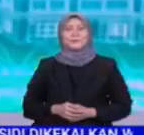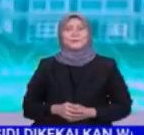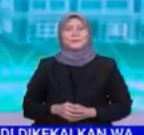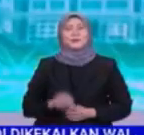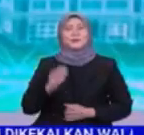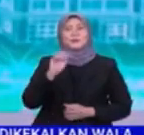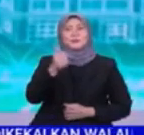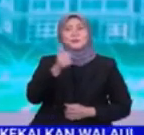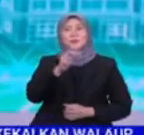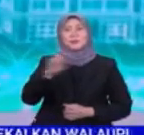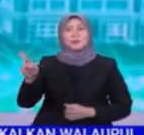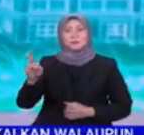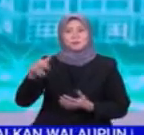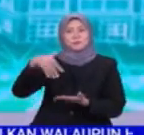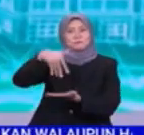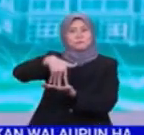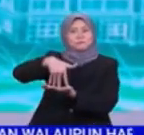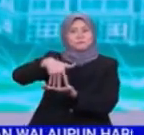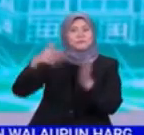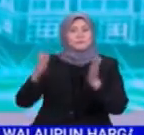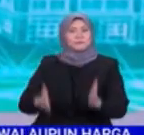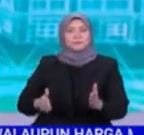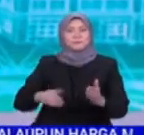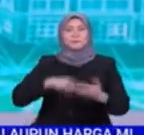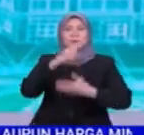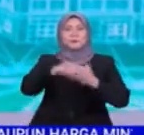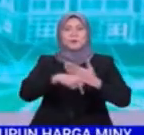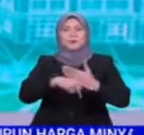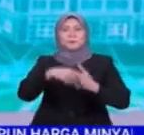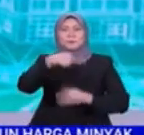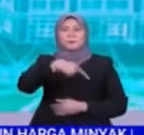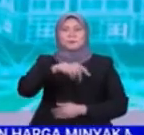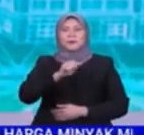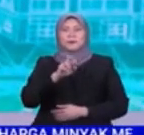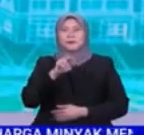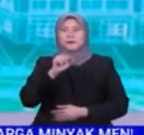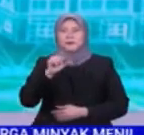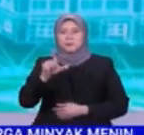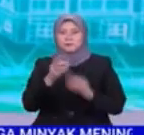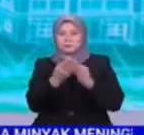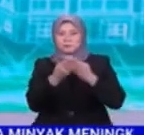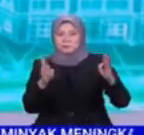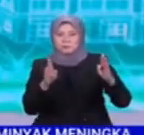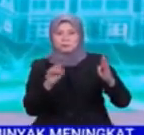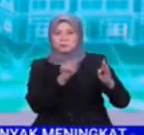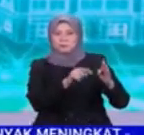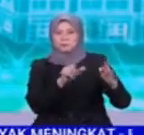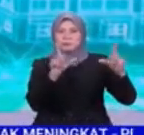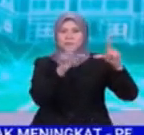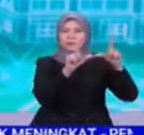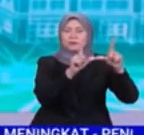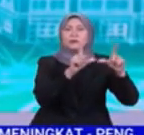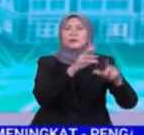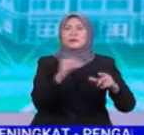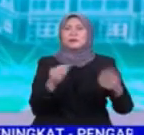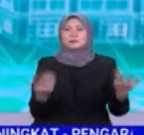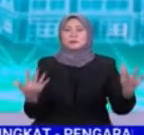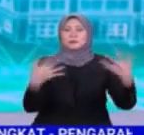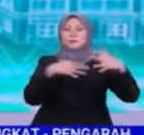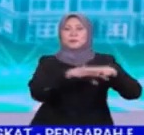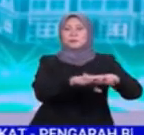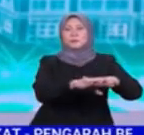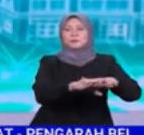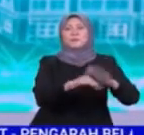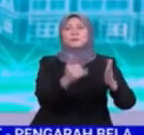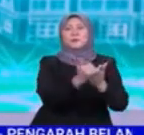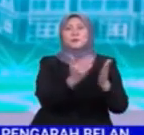Seramai 10,000 banduan dijangka menjalani program sistem parol, pelepasan banduan secara lesen dan program reintegrasi